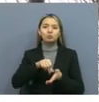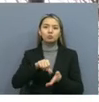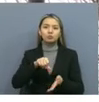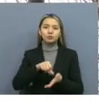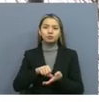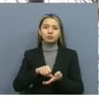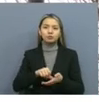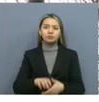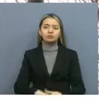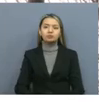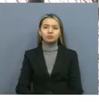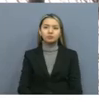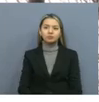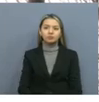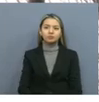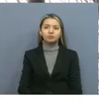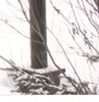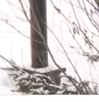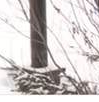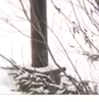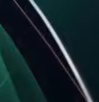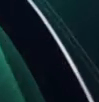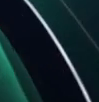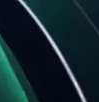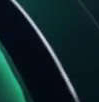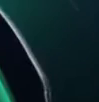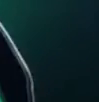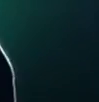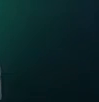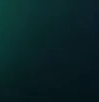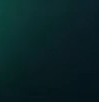Ерқанат сәлден соң баяндап беретін боламын.